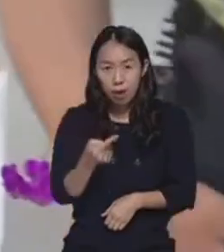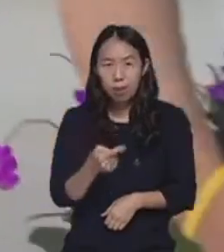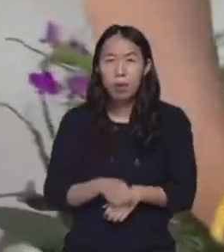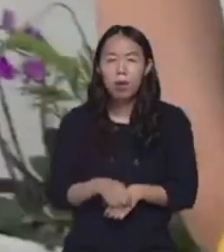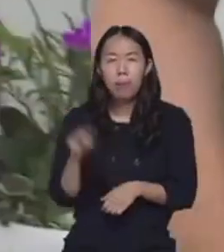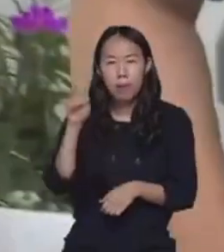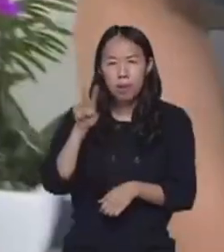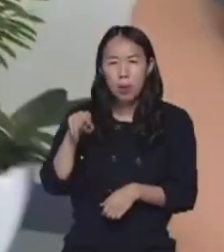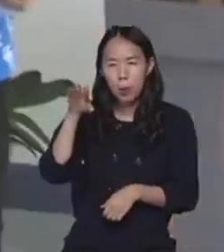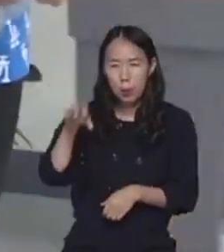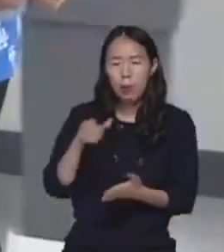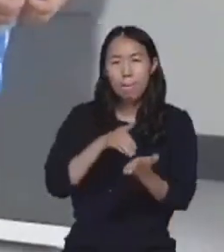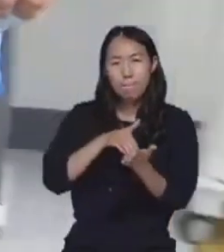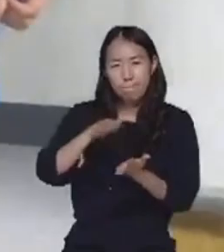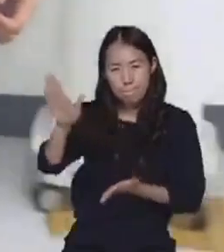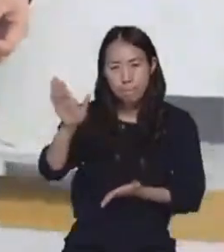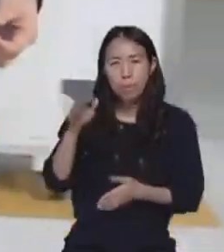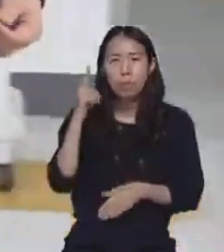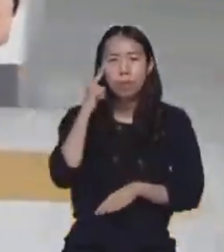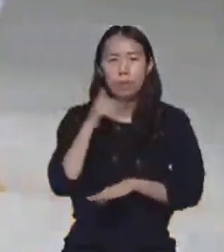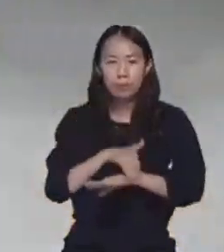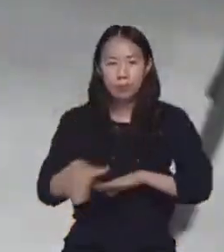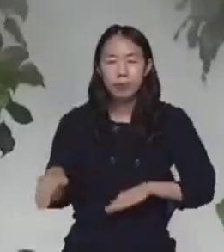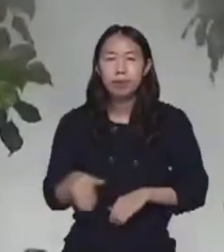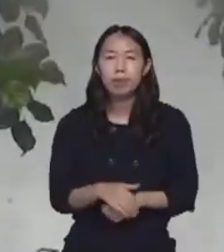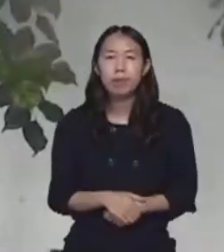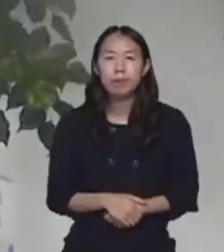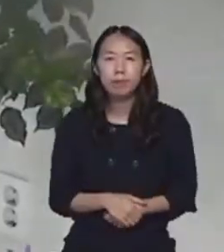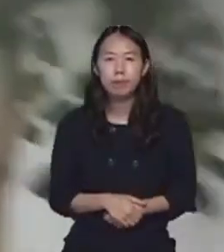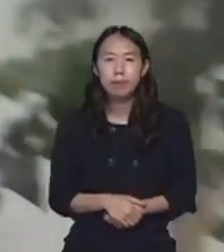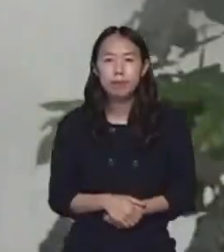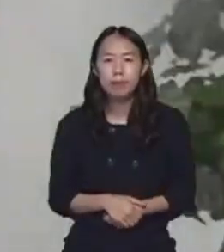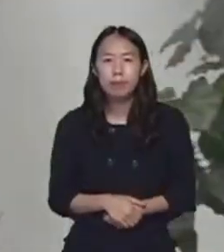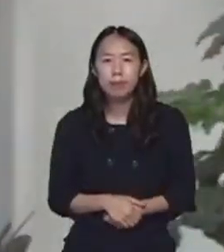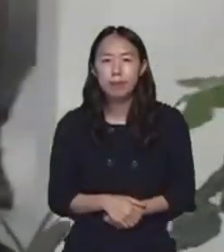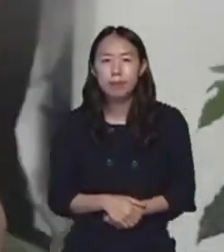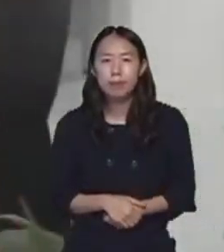따라 본국인 베트남으로 추방될 예정입니다. KBC 조윤정입니다.